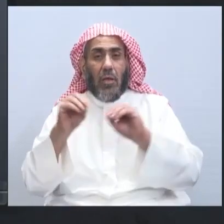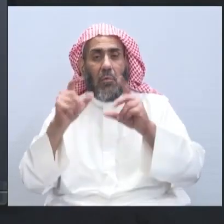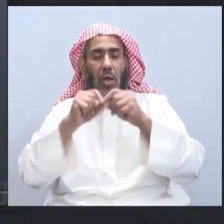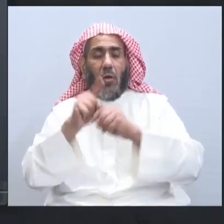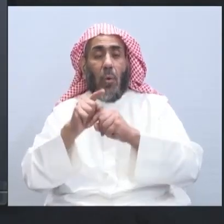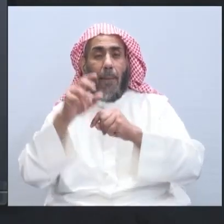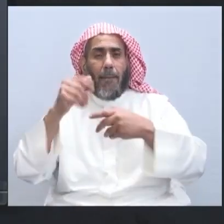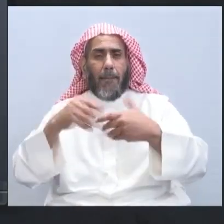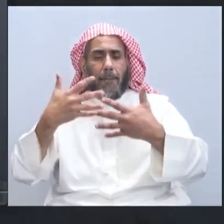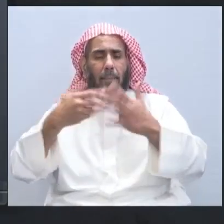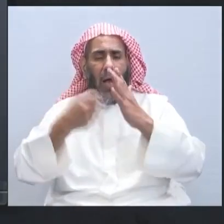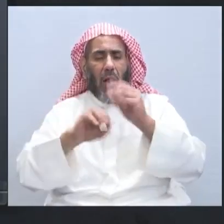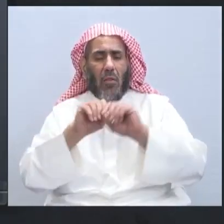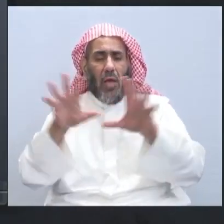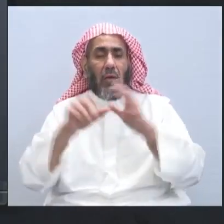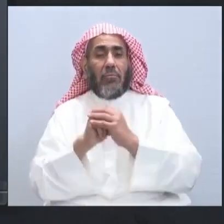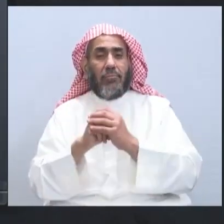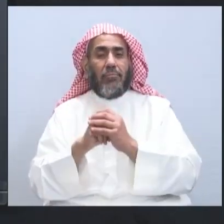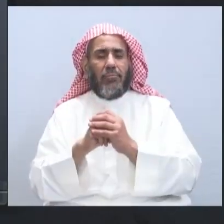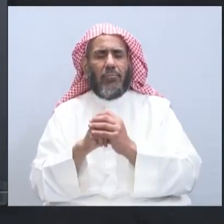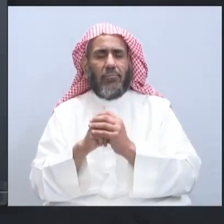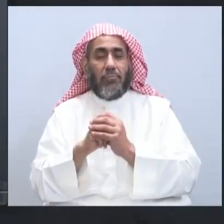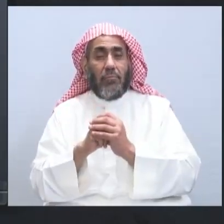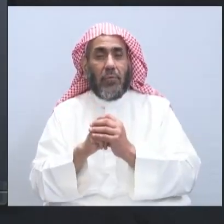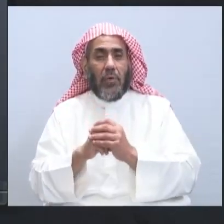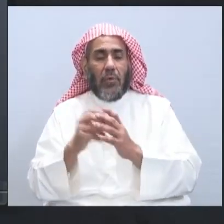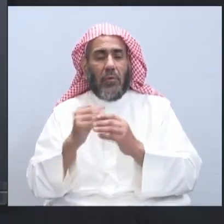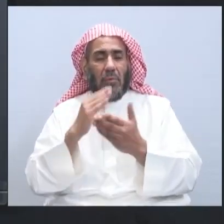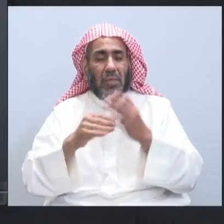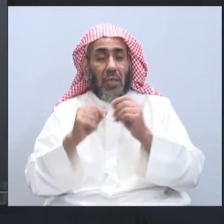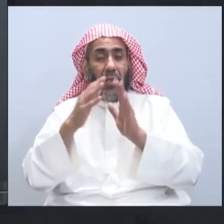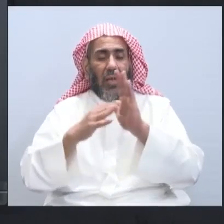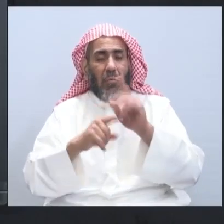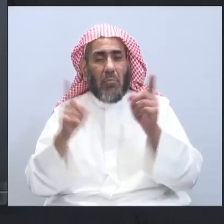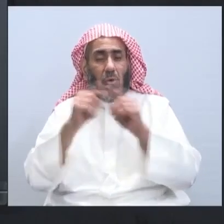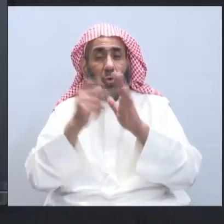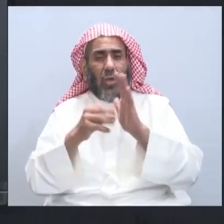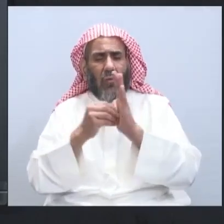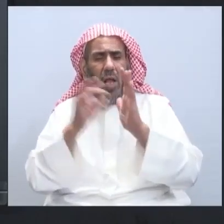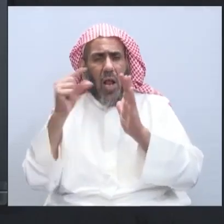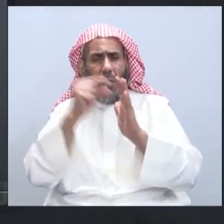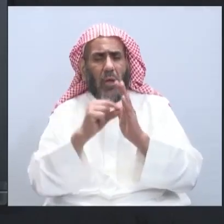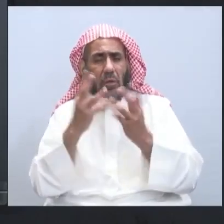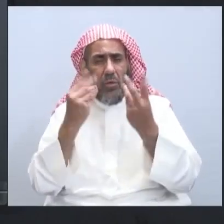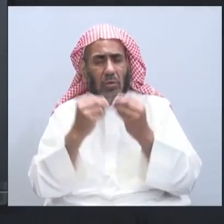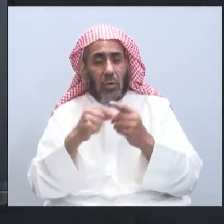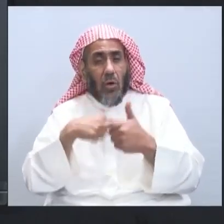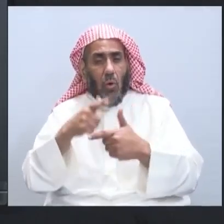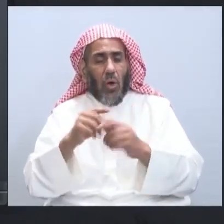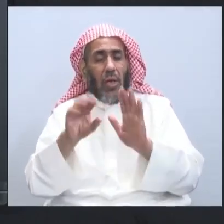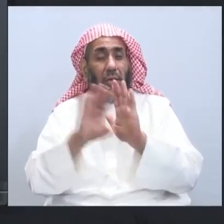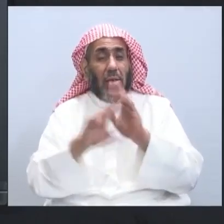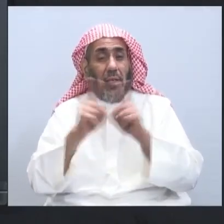وقلنا المقال اصلا ظهر ايضا هو ان قطعه نثريه محدوده الطول بعضهم حدد فيها كلمات او عدد كلمات لكن نحن نقول قطعه